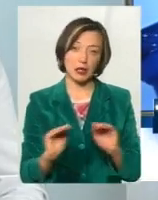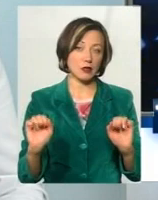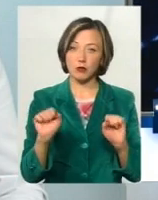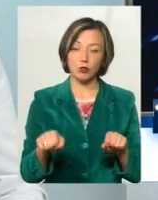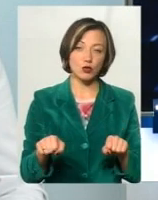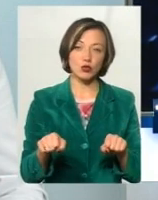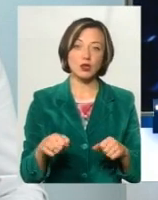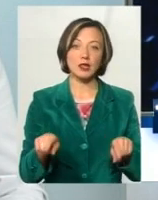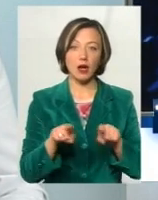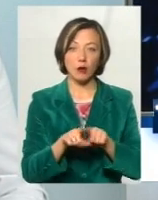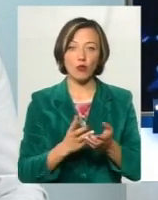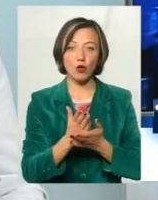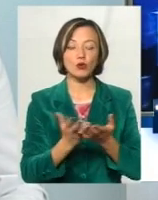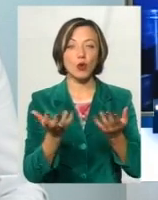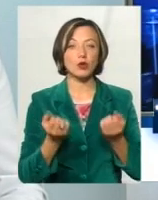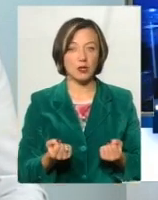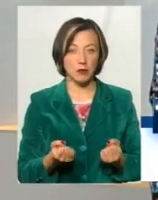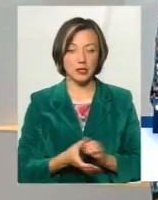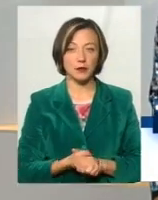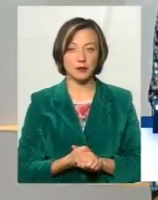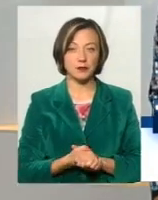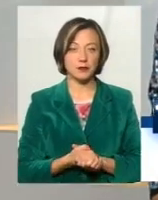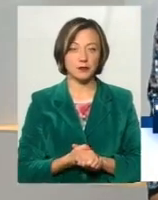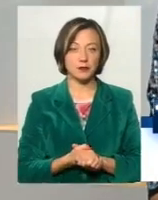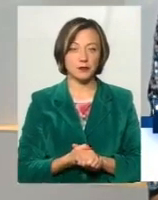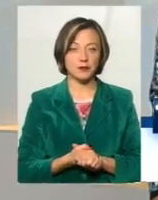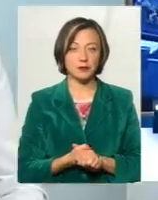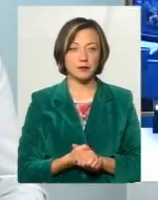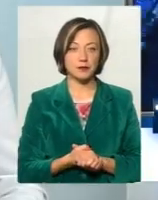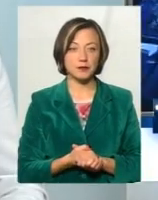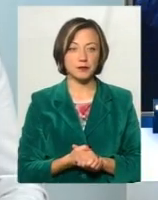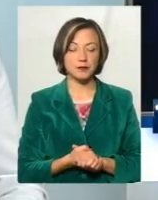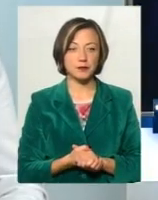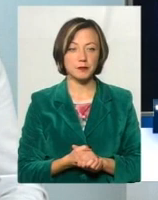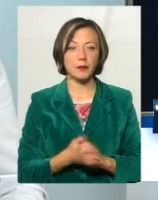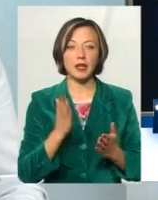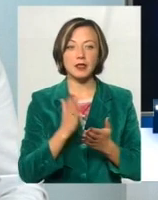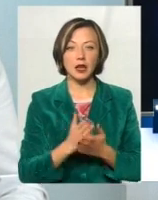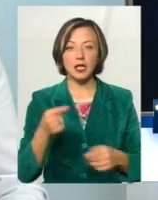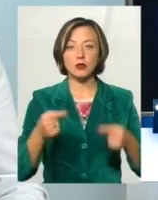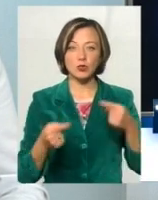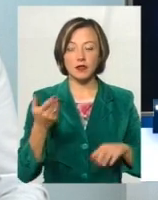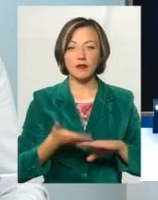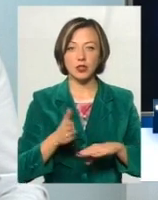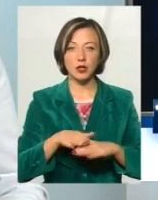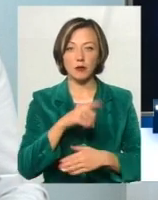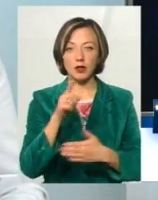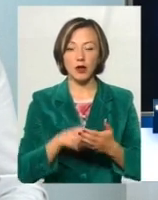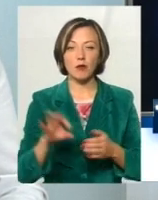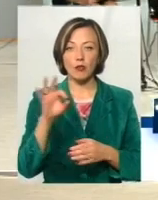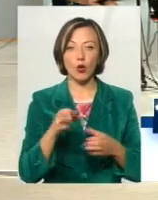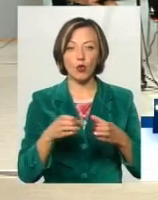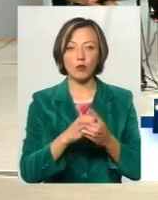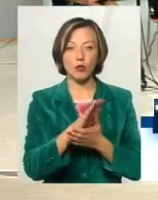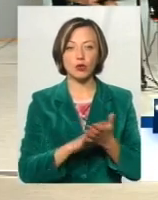можуть такі послуги отримувати. Добре, ми маємо зараз дискусійне важке питання з приводу груп продовженого